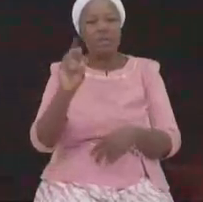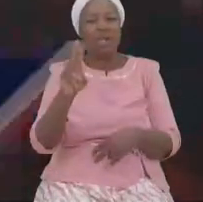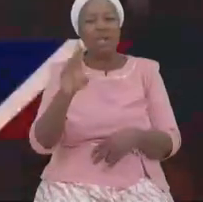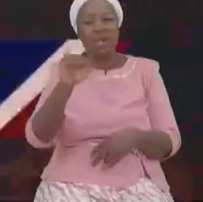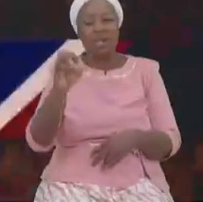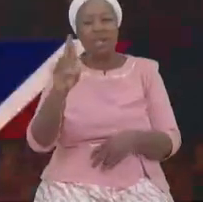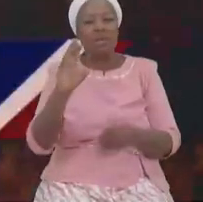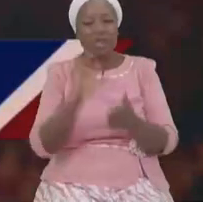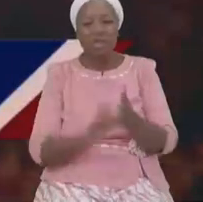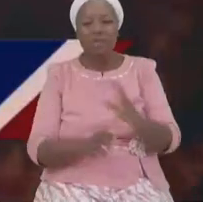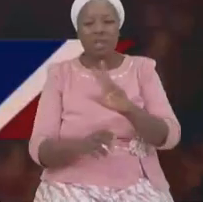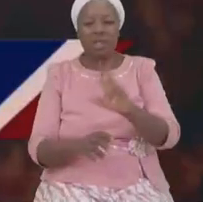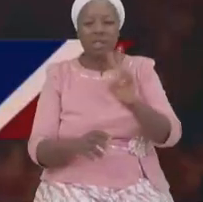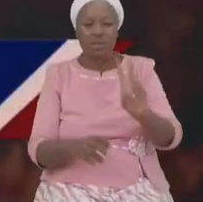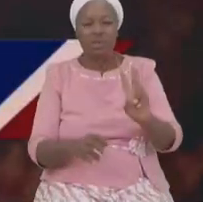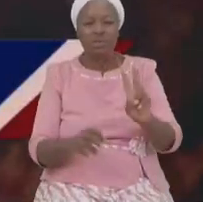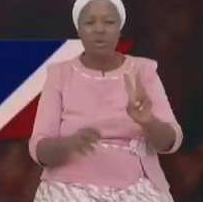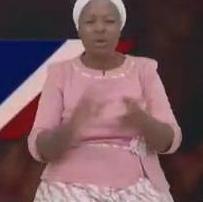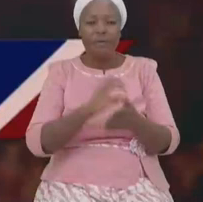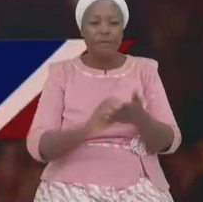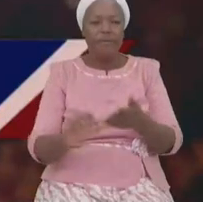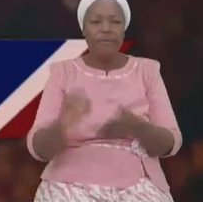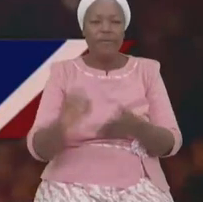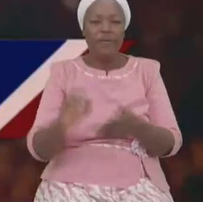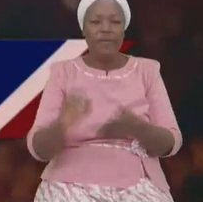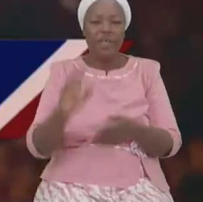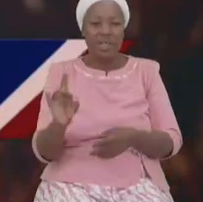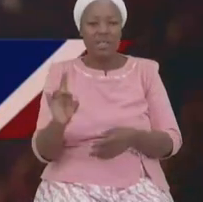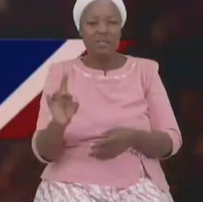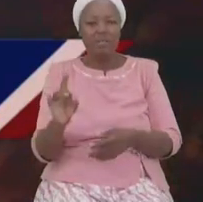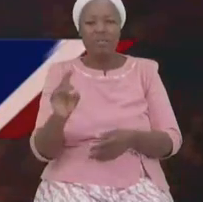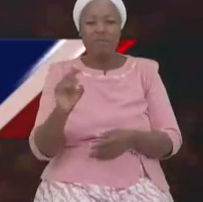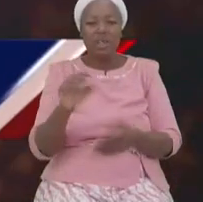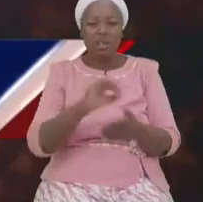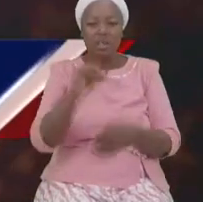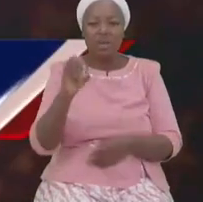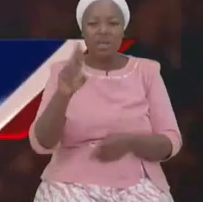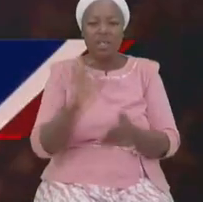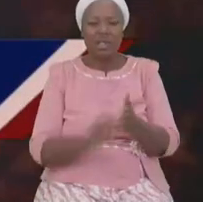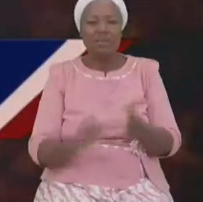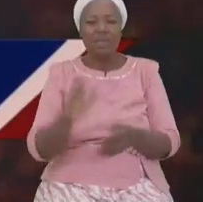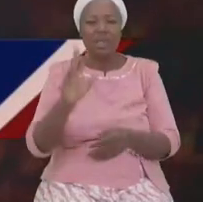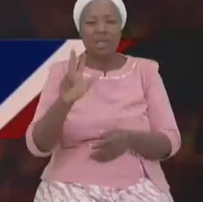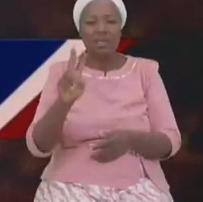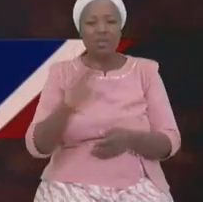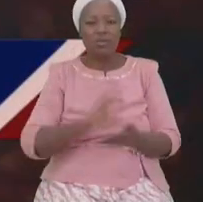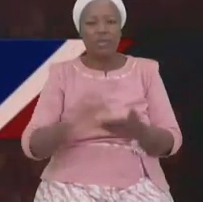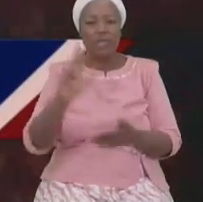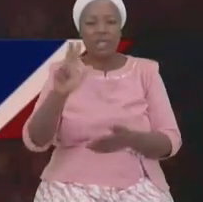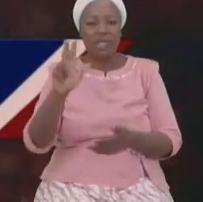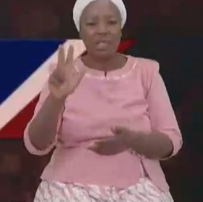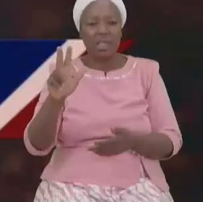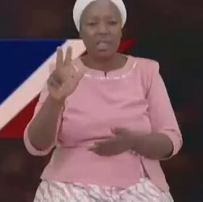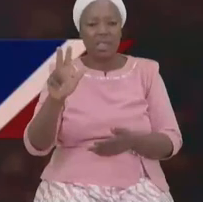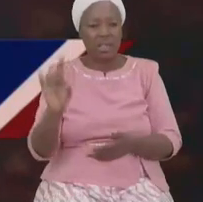chapitre 32, verset 38. Jérémie 32, 38, id. Ils seront mon